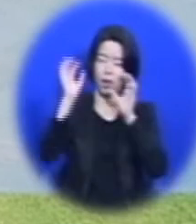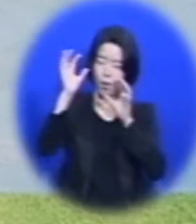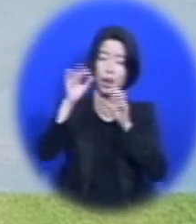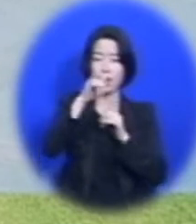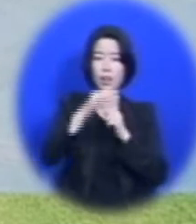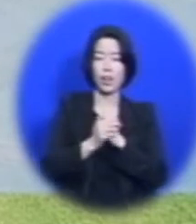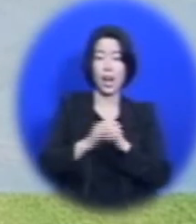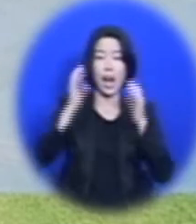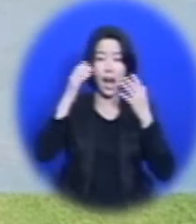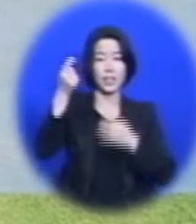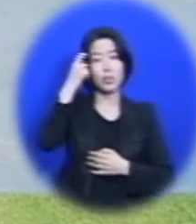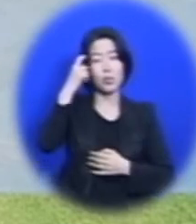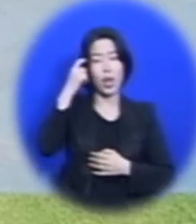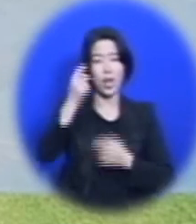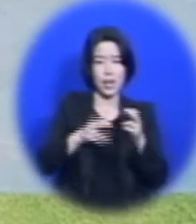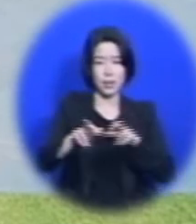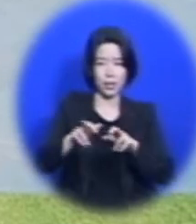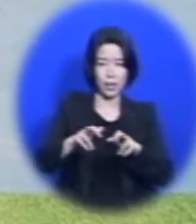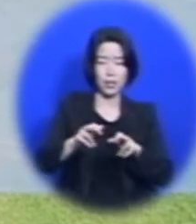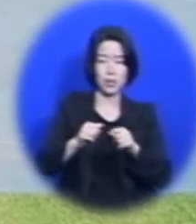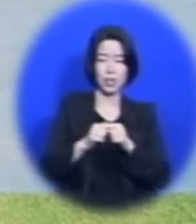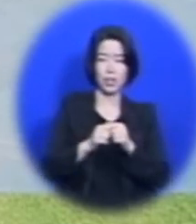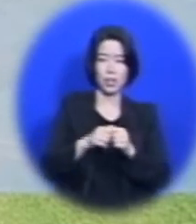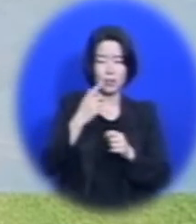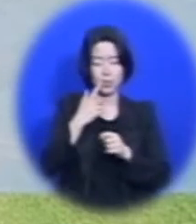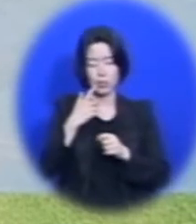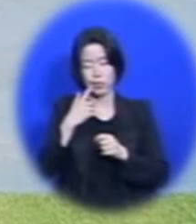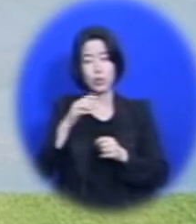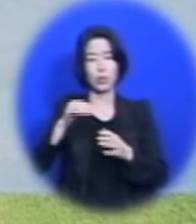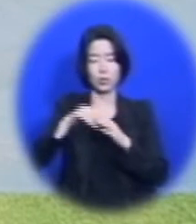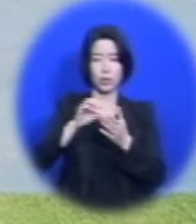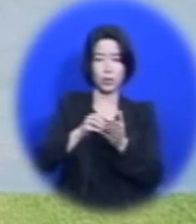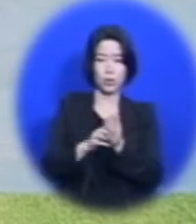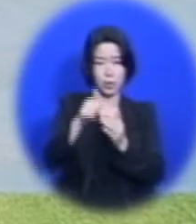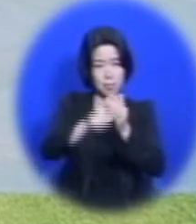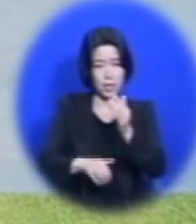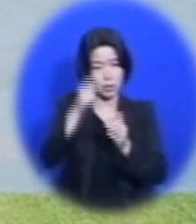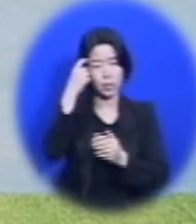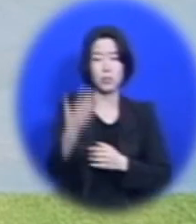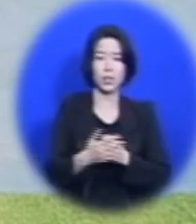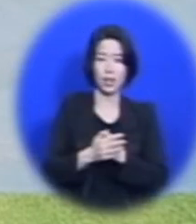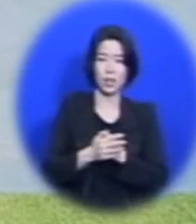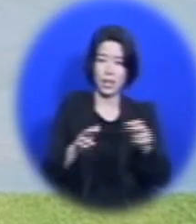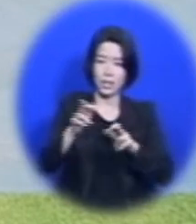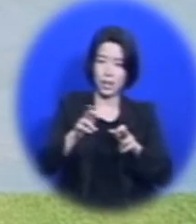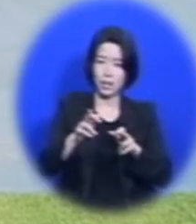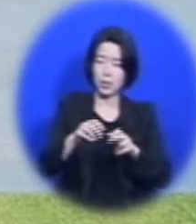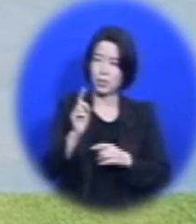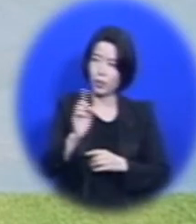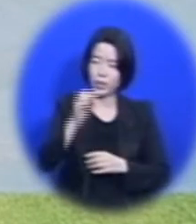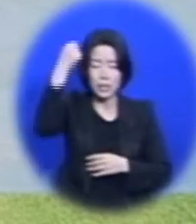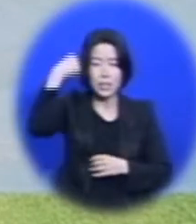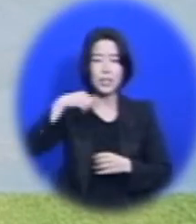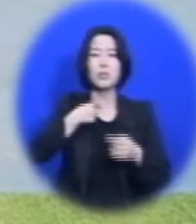여러분, 아이들이 왜 게임에 중독이 될 정도로 빠져들어갑니까? 그 게임이 주는 어떤 느낌을